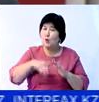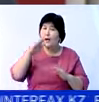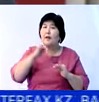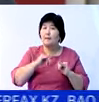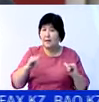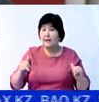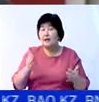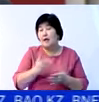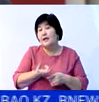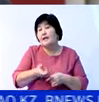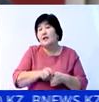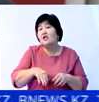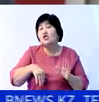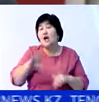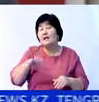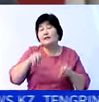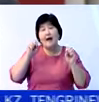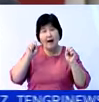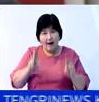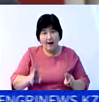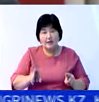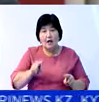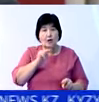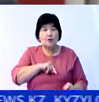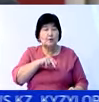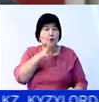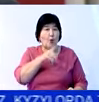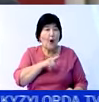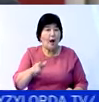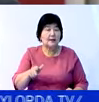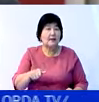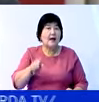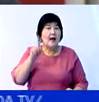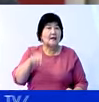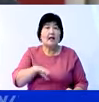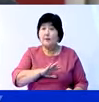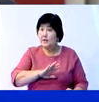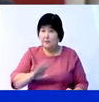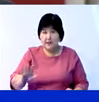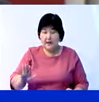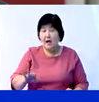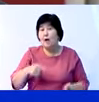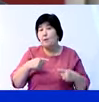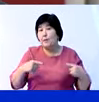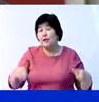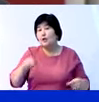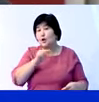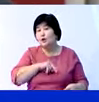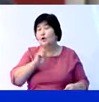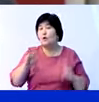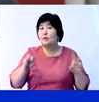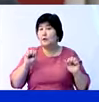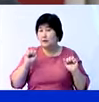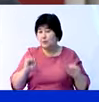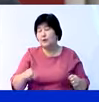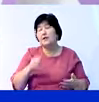жатыр. Және ең жақсысы арнайы жұмыс уақытының талап етпейтіндігі, бірнеше жерде жұмыс жасай алуға